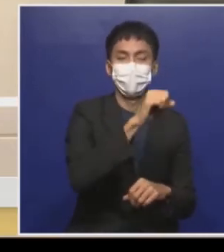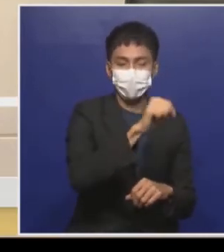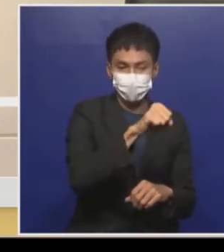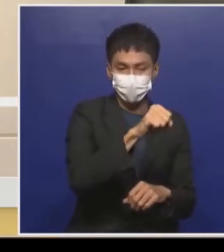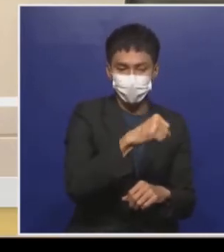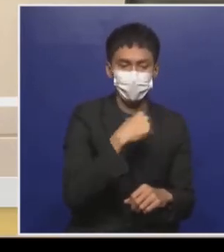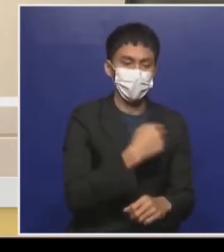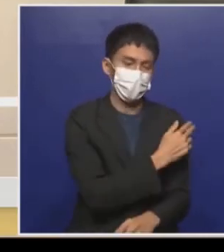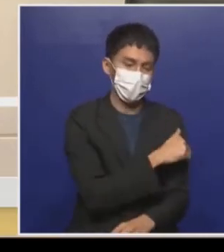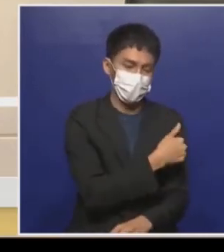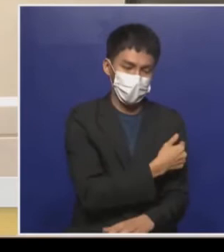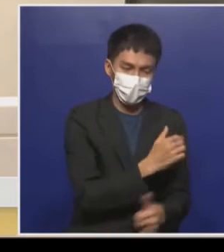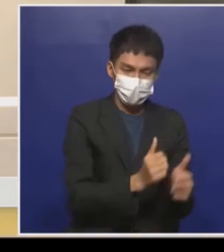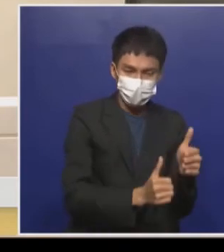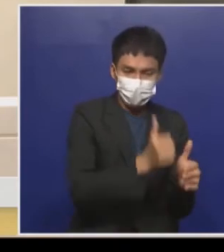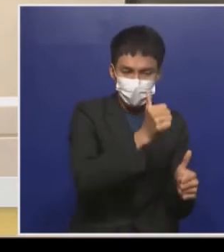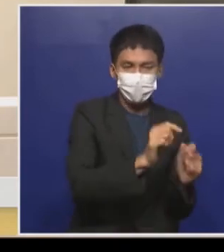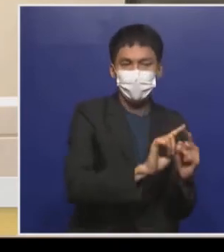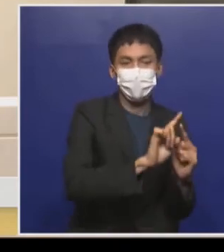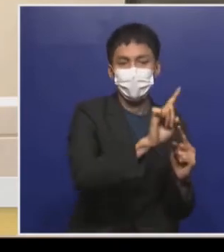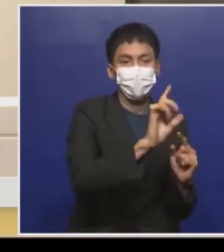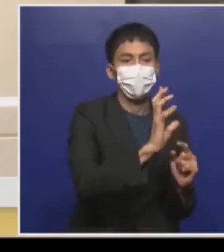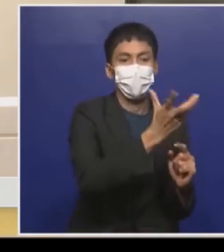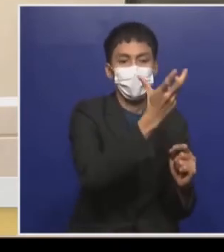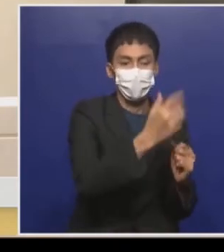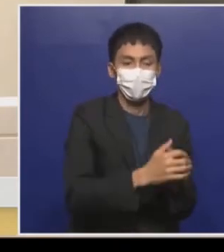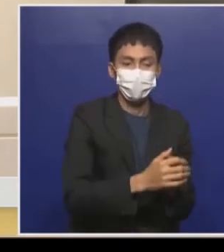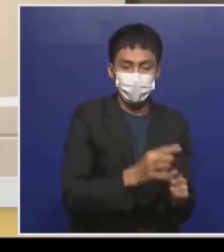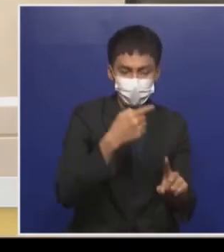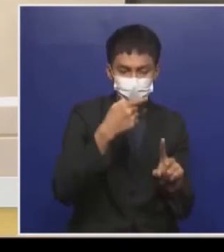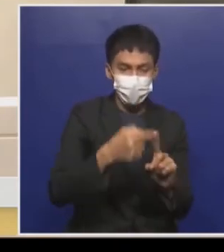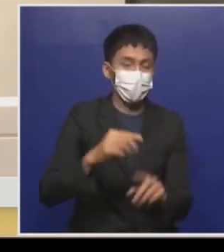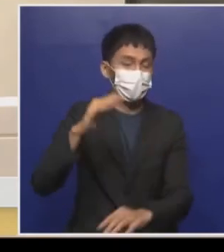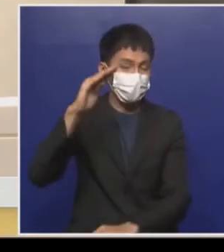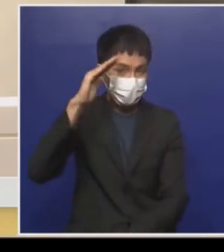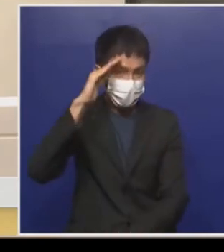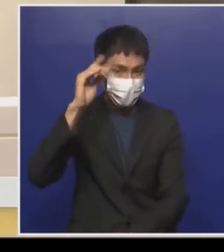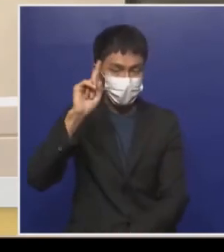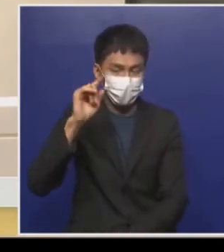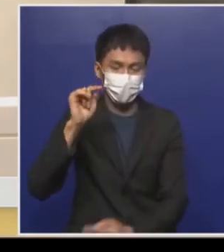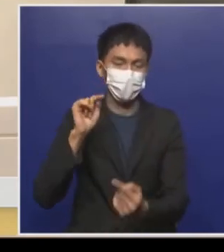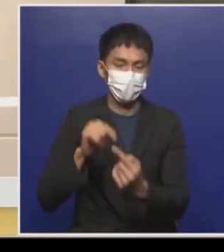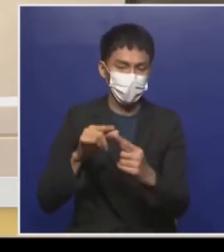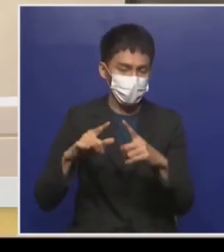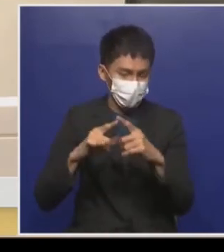หมอแบจะดีทสในโลกไปวังกับการอาหารเพรกอาหารั้ เก่งเรื่องโcap